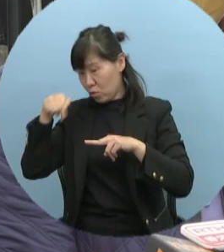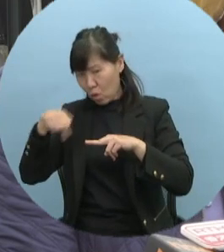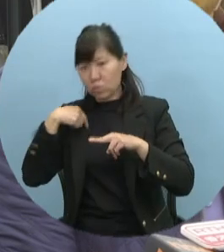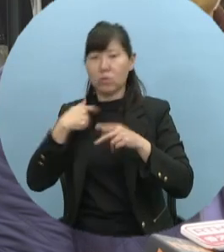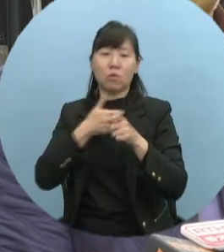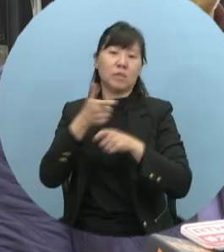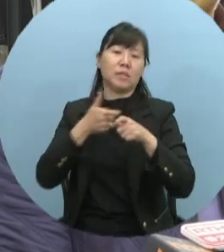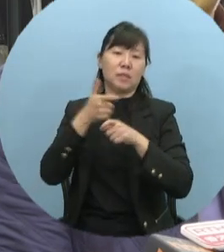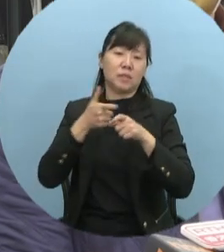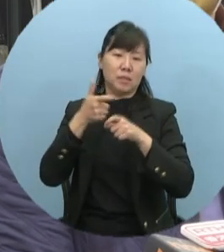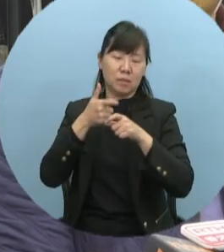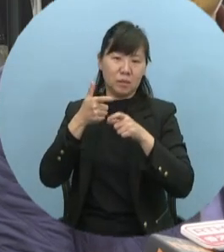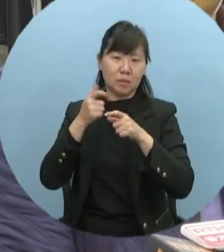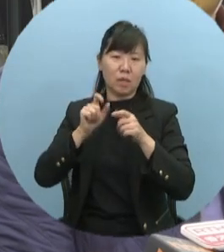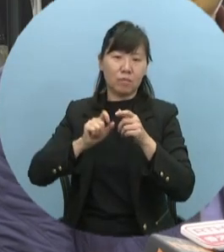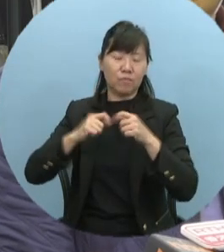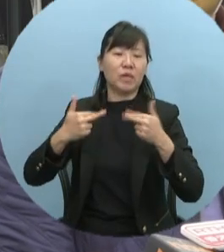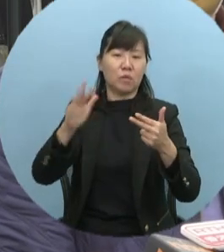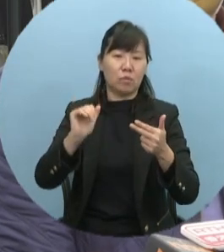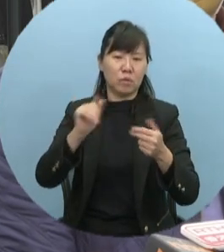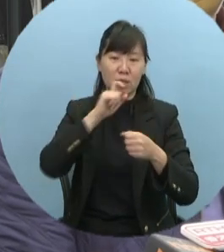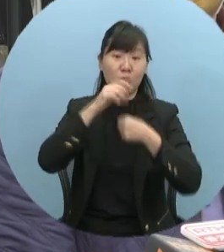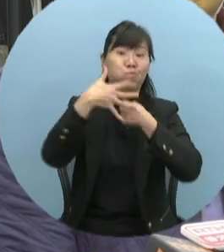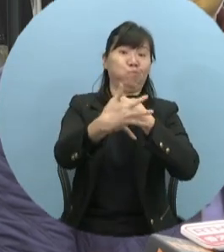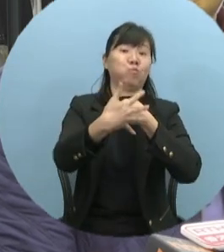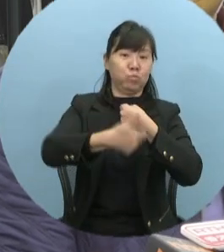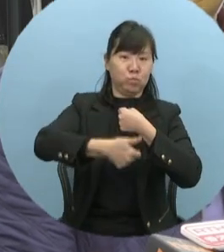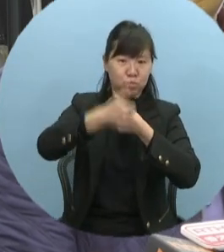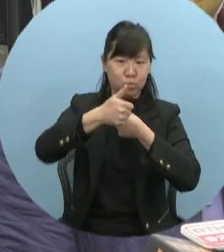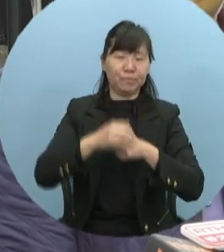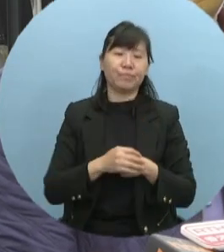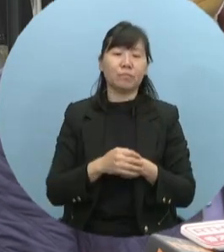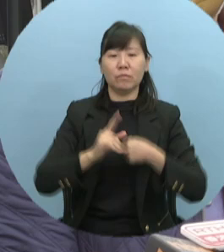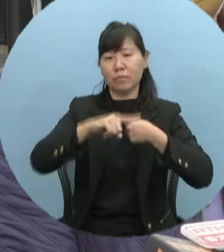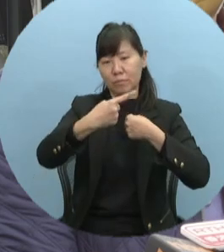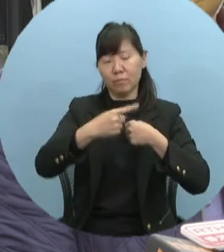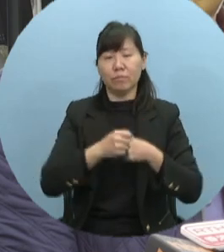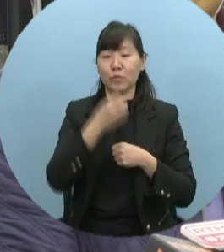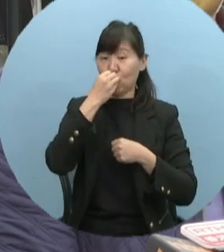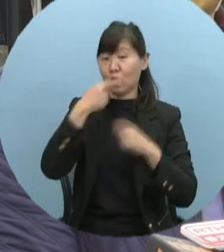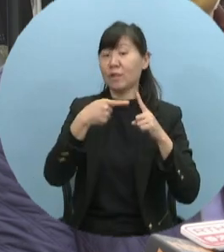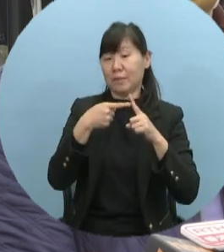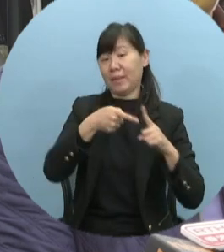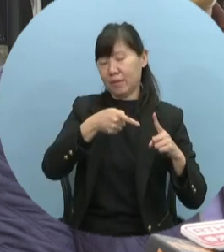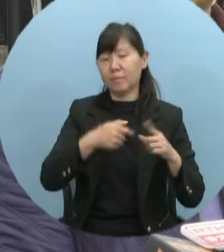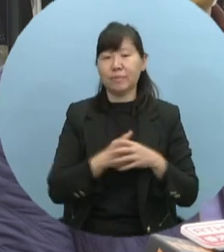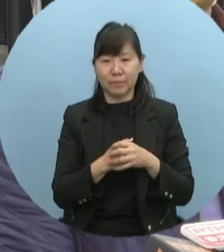發展嘅，我就會覺得會有五贏嘅局面嘅。咁第一贏當然係香港市民